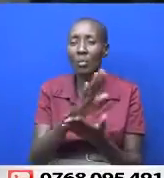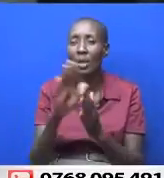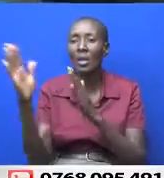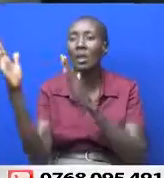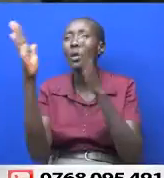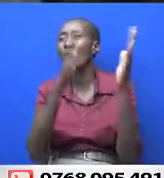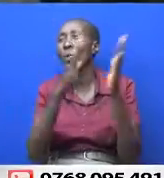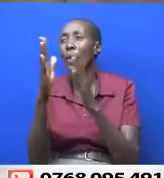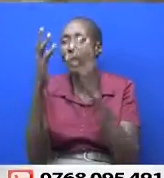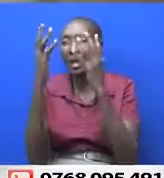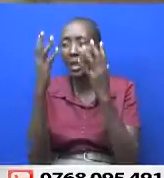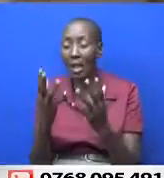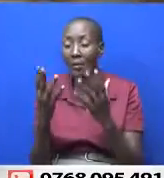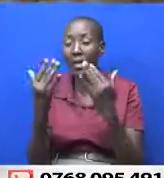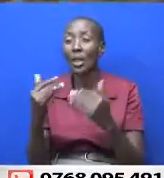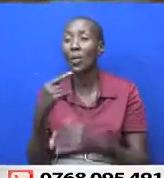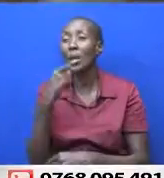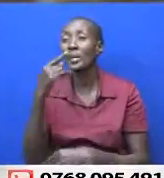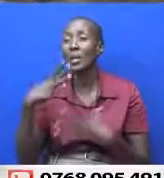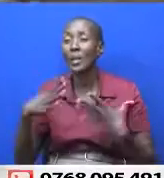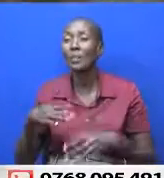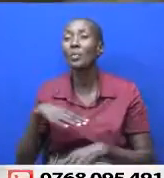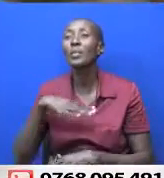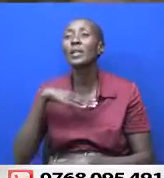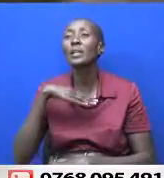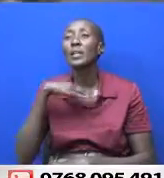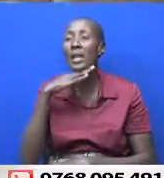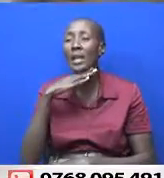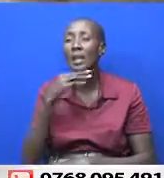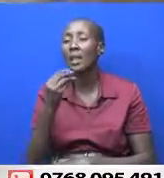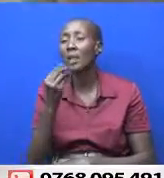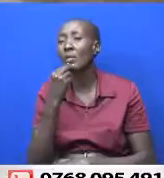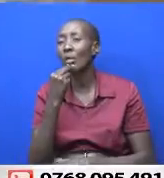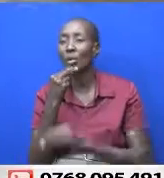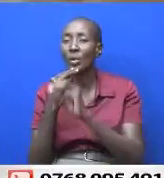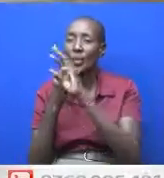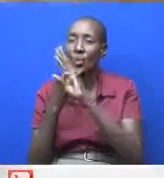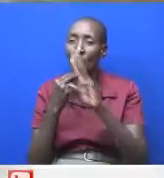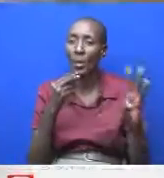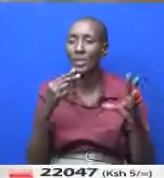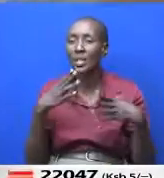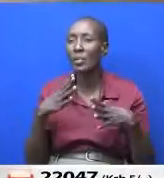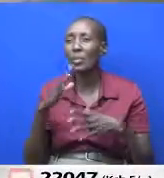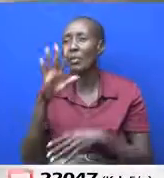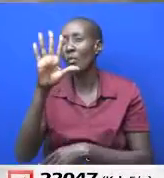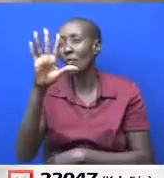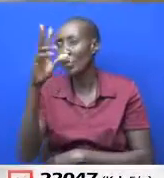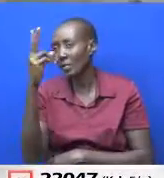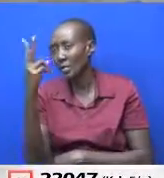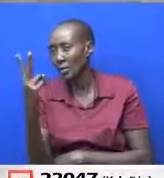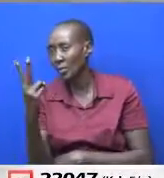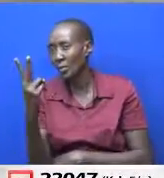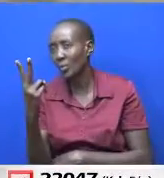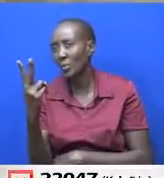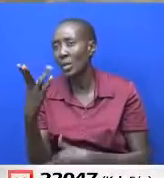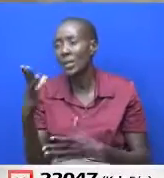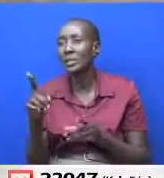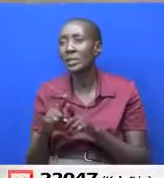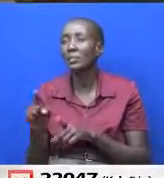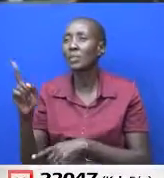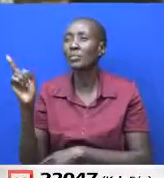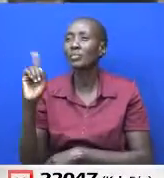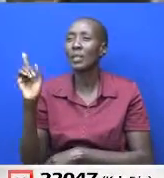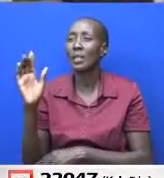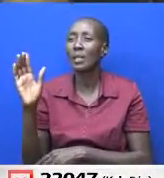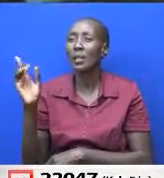sasa inakisiwa kuwa idadi ya watu waliofariki katika eneo la Pokot Magharibi ni watu 52, pale ambapo waziri wa usalama wa ndani